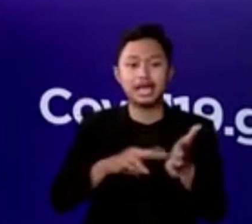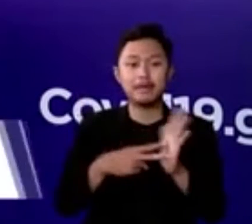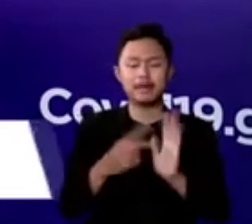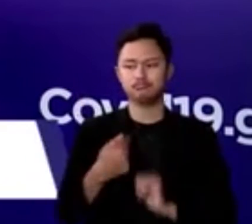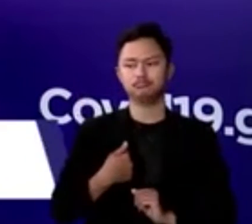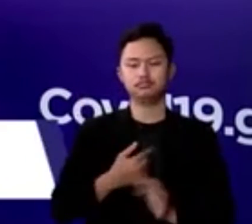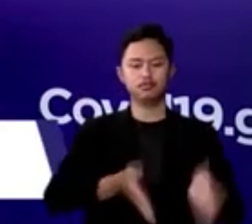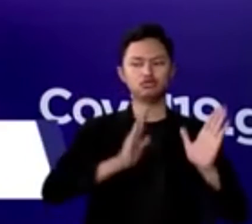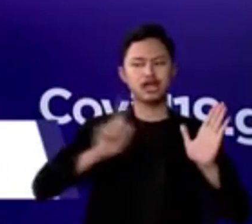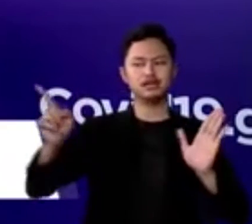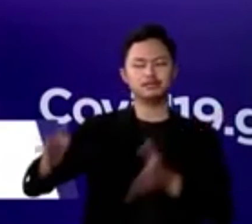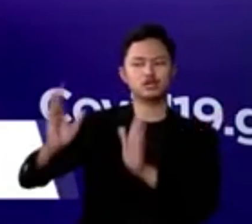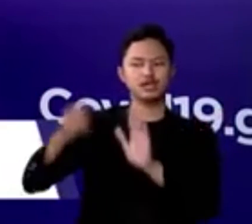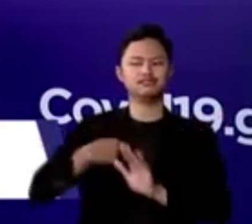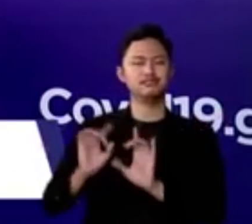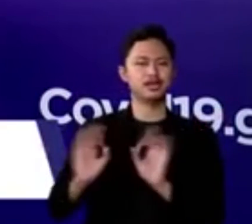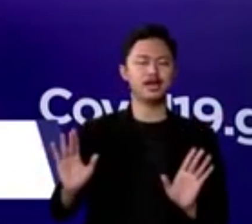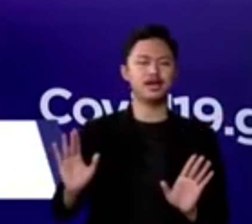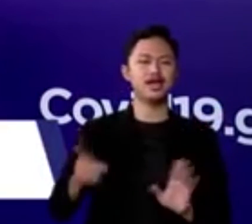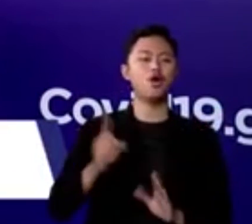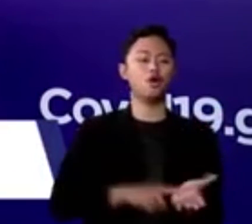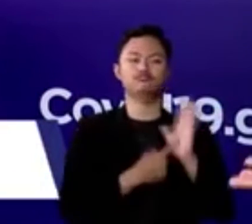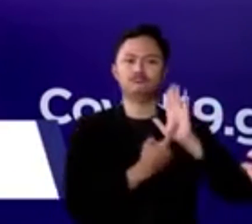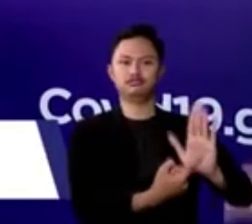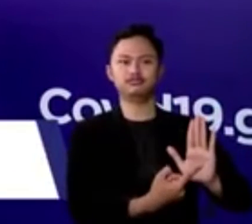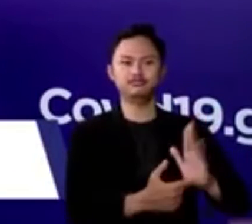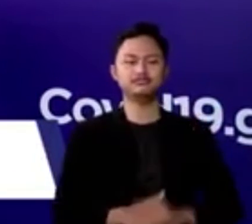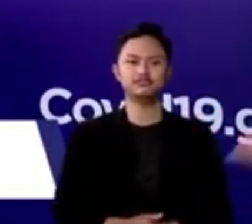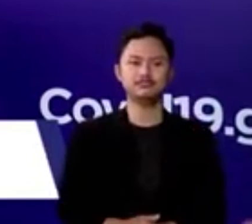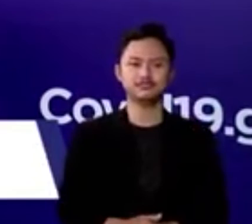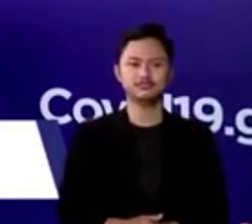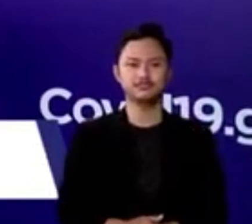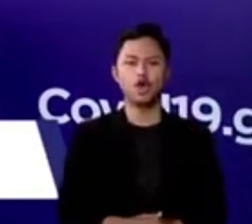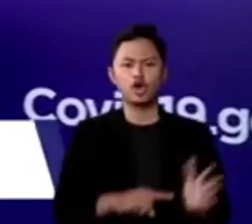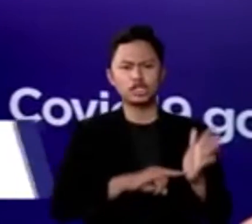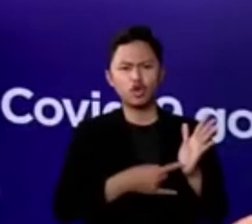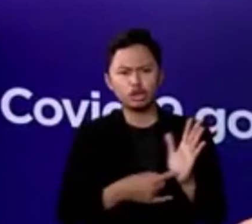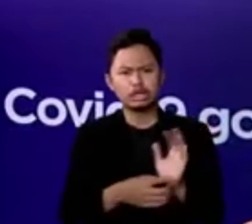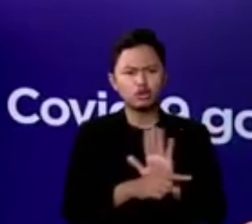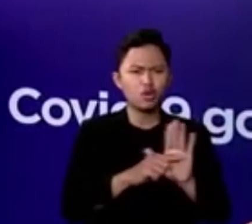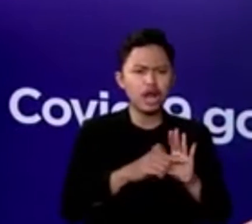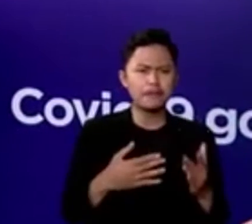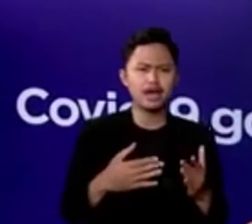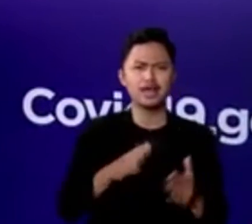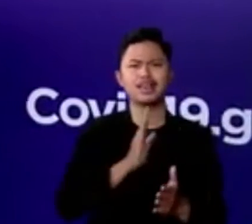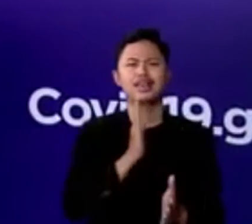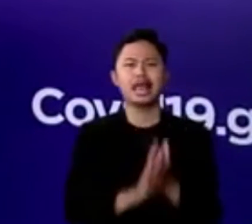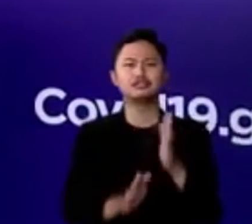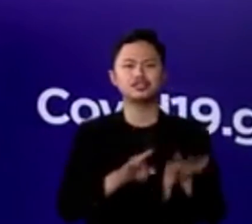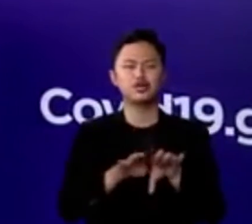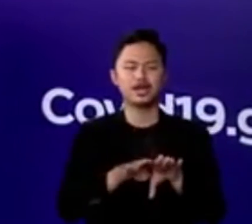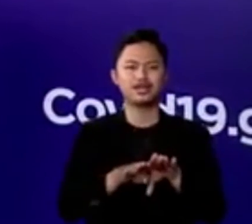nih gitu Gan dengan yang lain gitu ya kalau memang nah agak selanjutnya ini bisa kaca bener kalau ketika kita